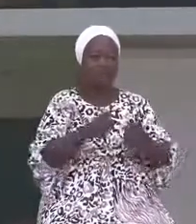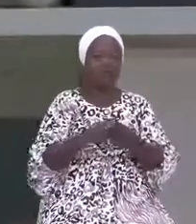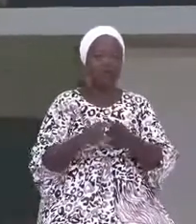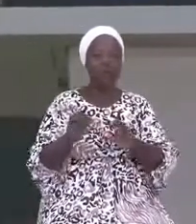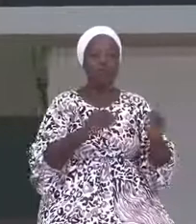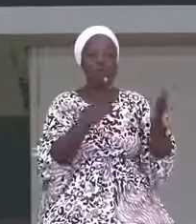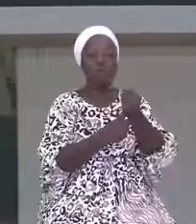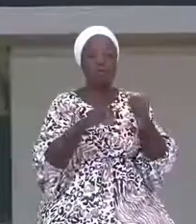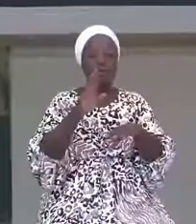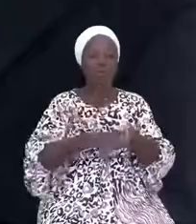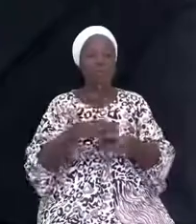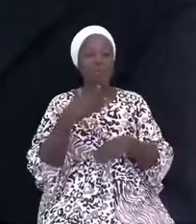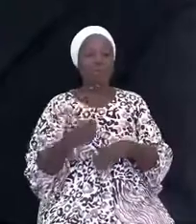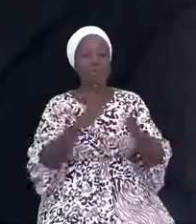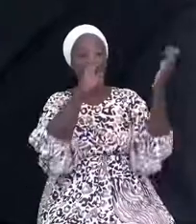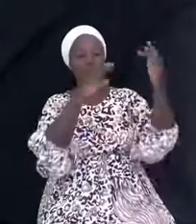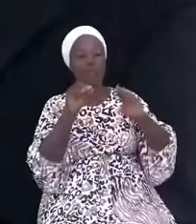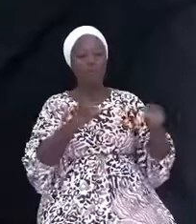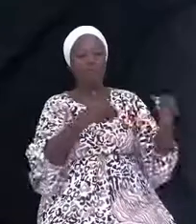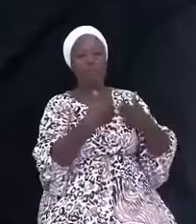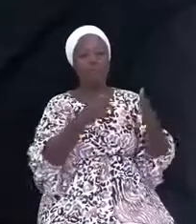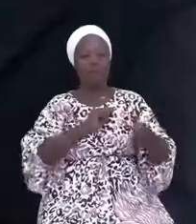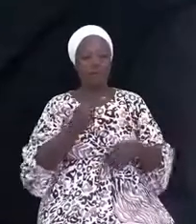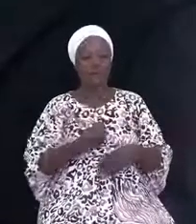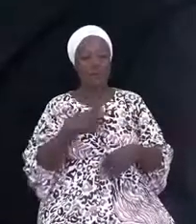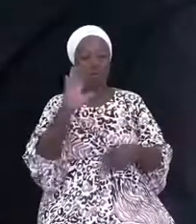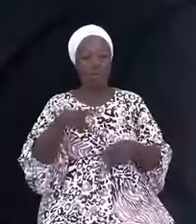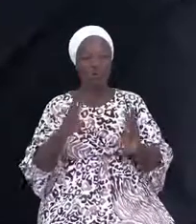La voie est balayée maintenant.